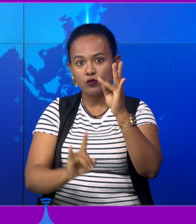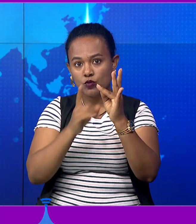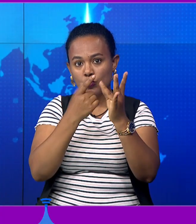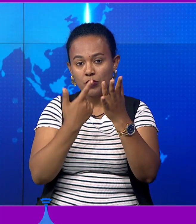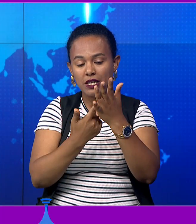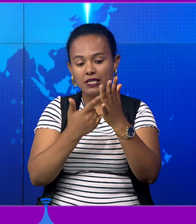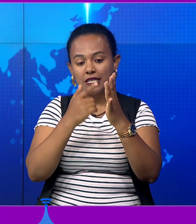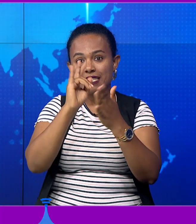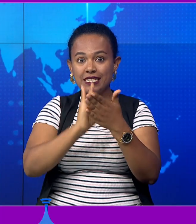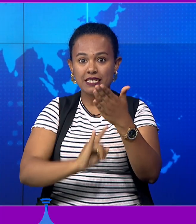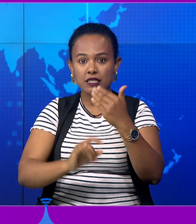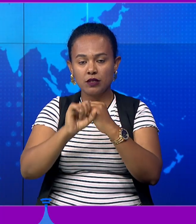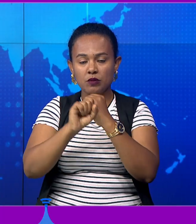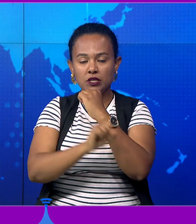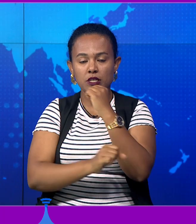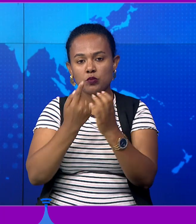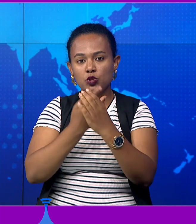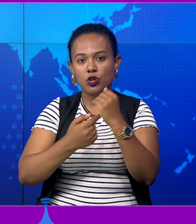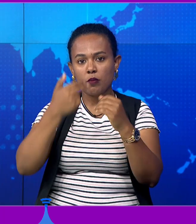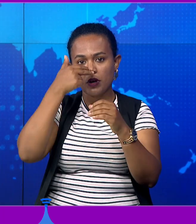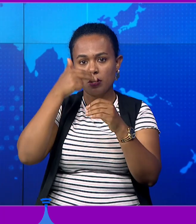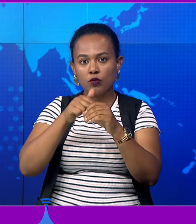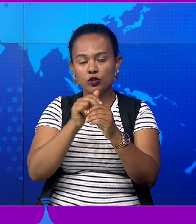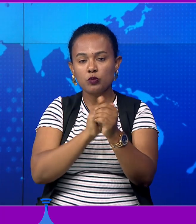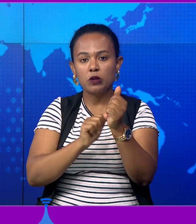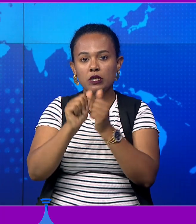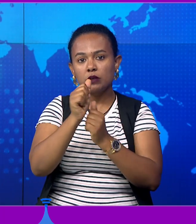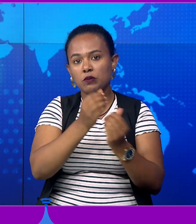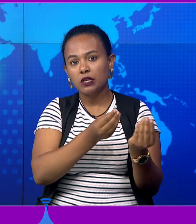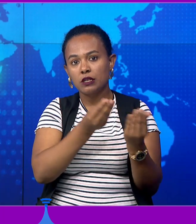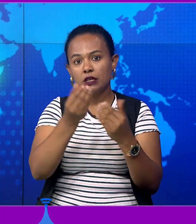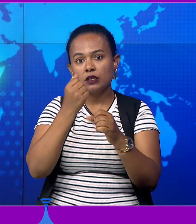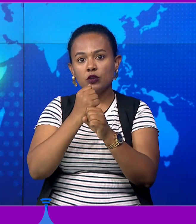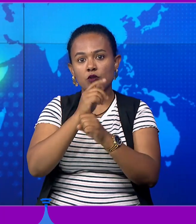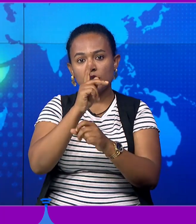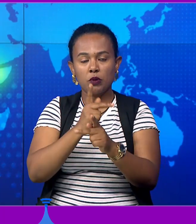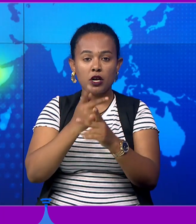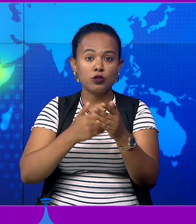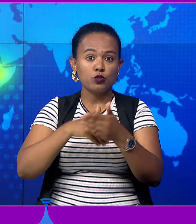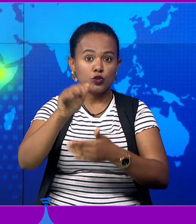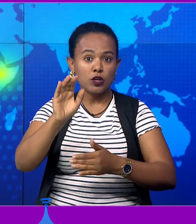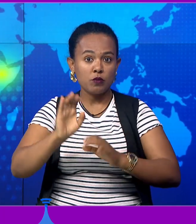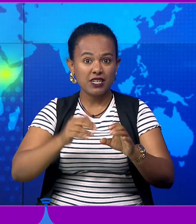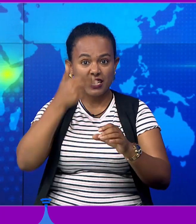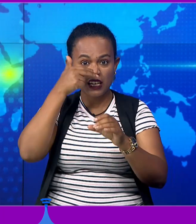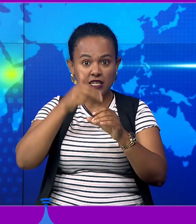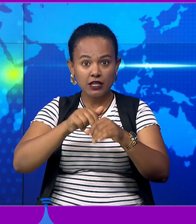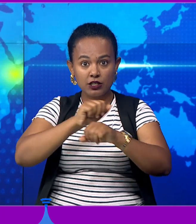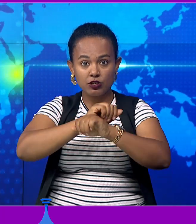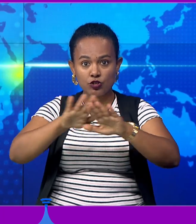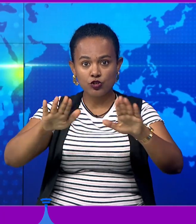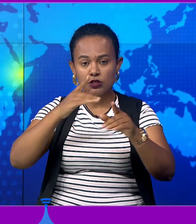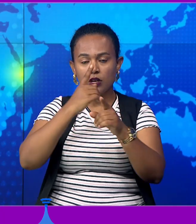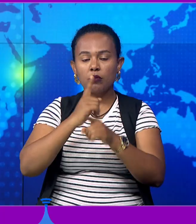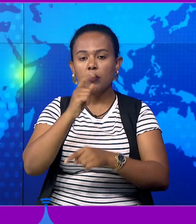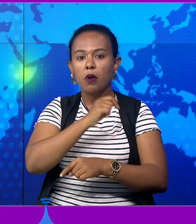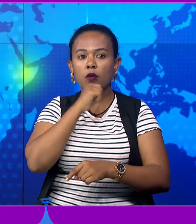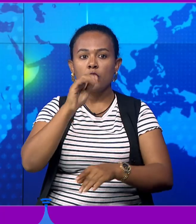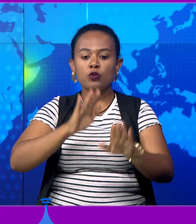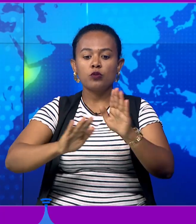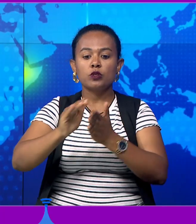ዝርዝር መሰረት ብቻ ማደያዎች በቅደም ተከተል እንዲሰሩ ይጠበቃል። ከዚህ ውጭ የሚደረግ የነዳጅ ስርጭት ተገቢ ባለመሆኑ